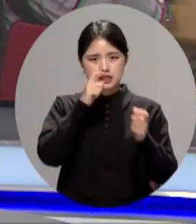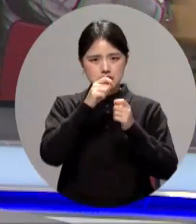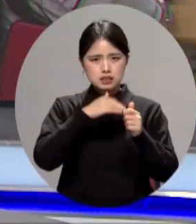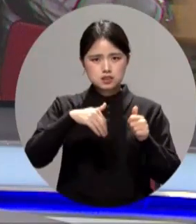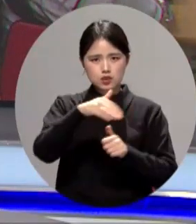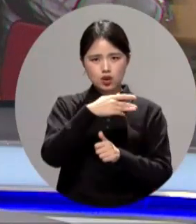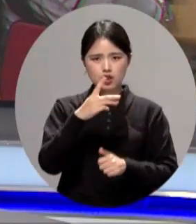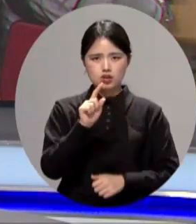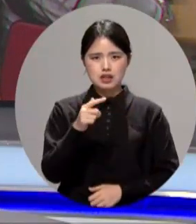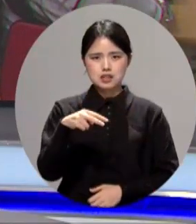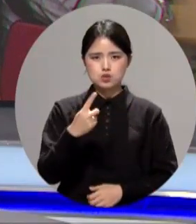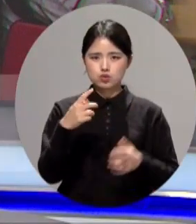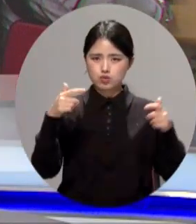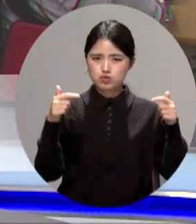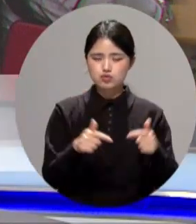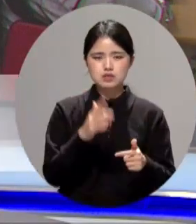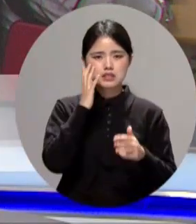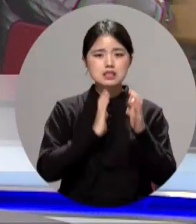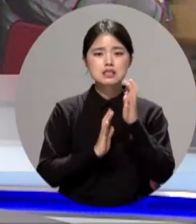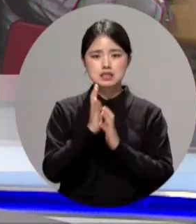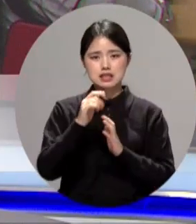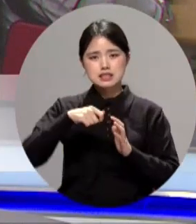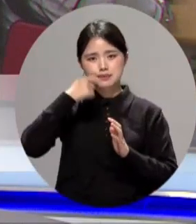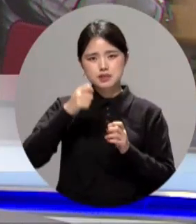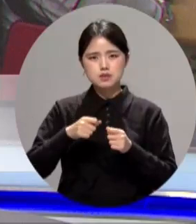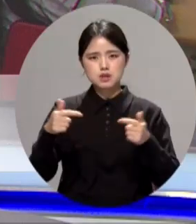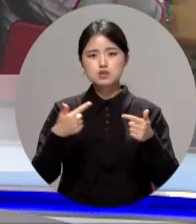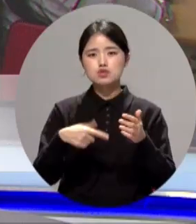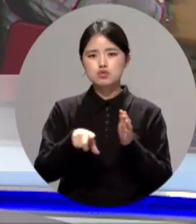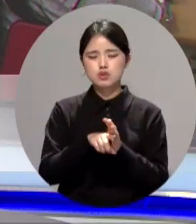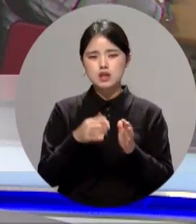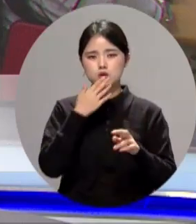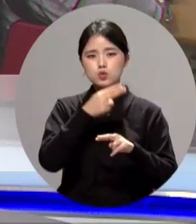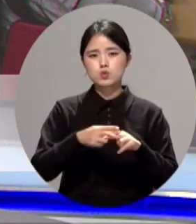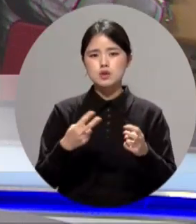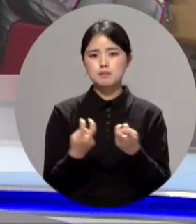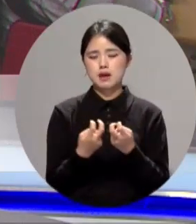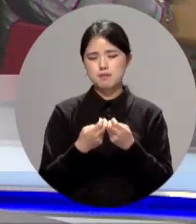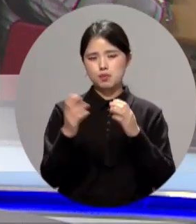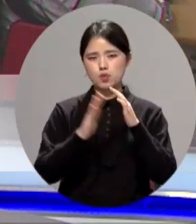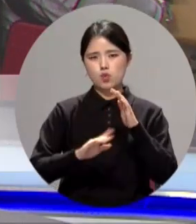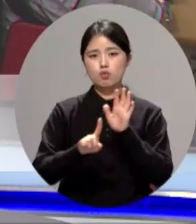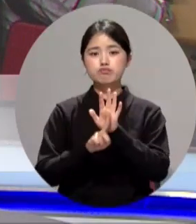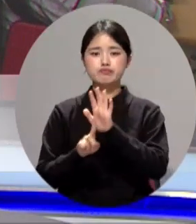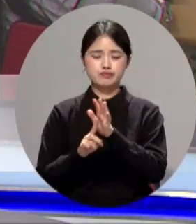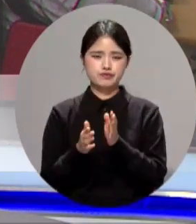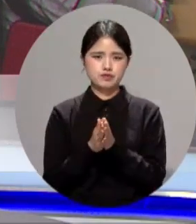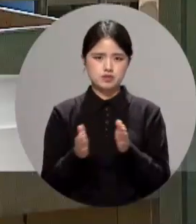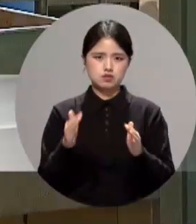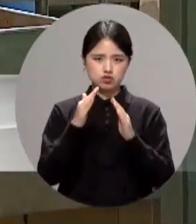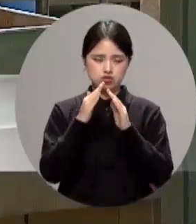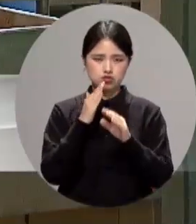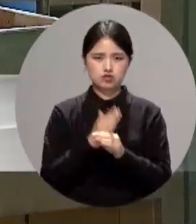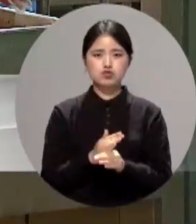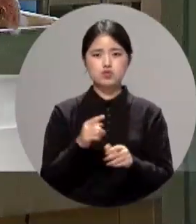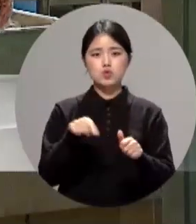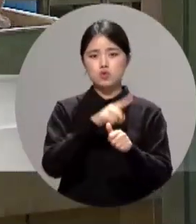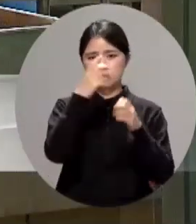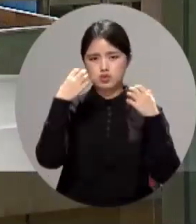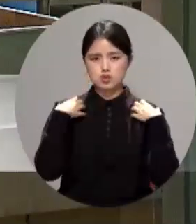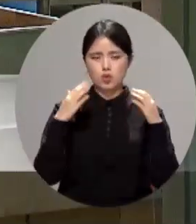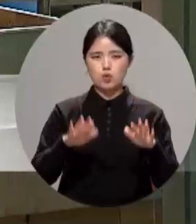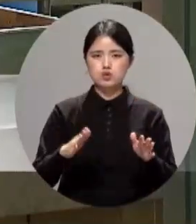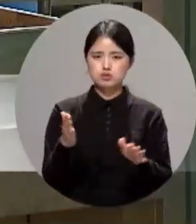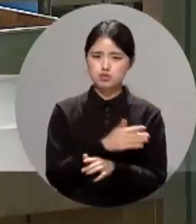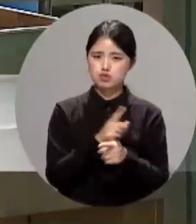친환경 저탄소 채식 급식을 확산시키기 위한 채식 식단 조리법 공모가 진행됩니다 전략도 교육청은 오늘부터